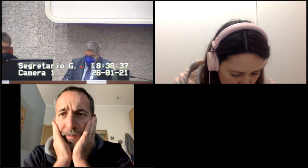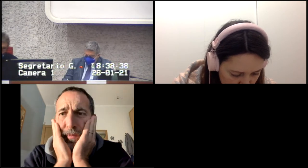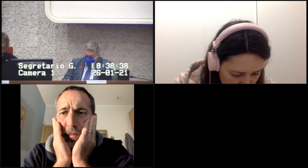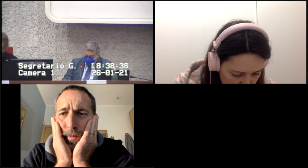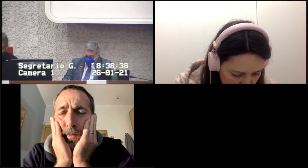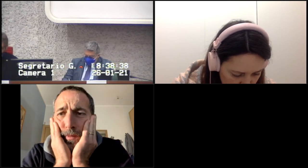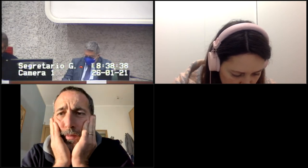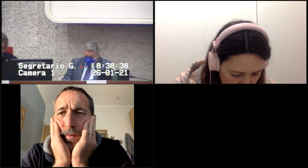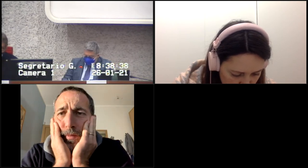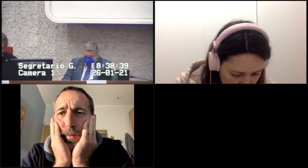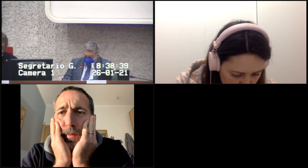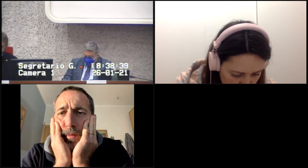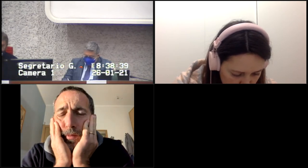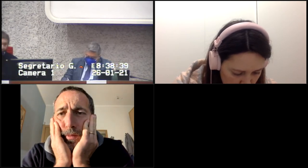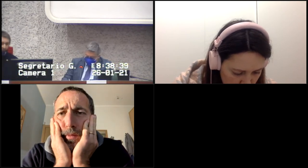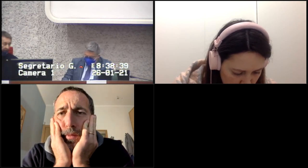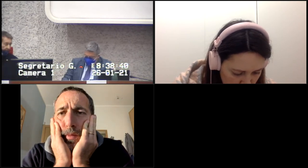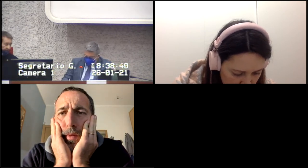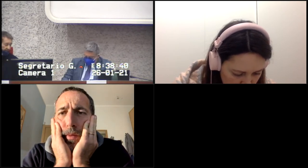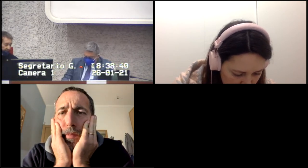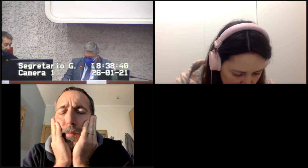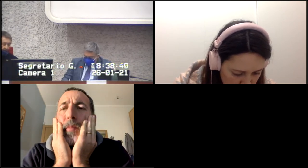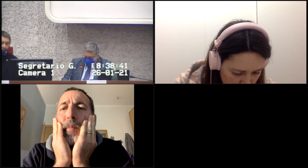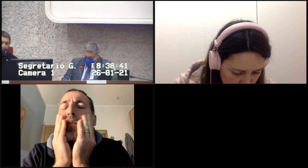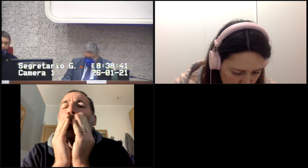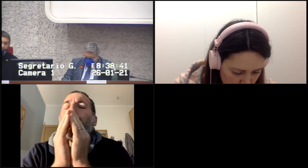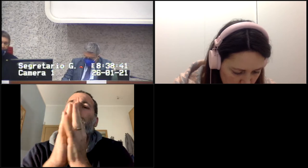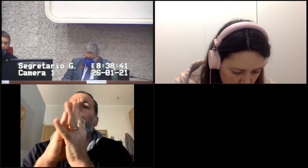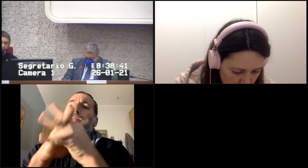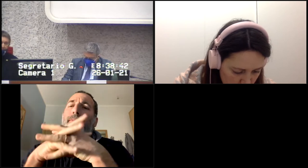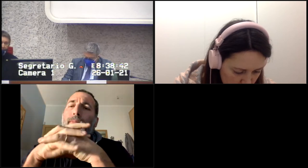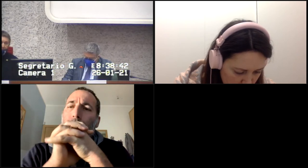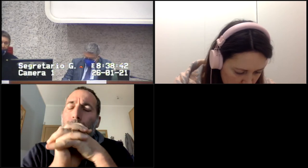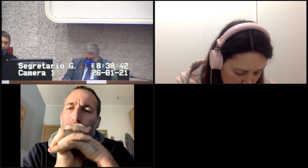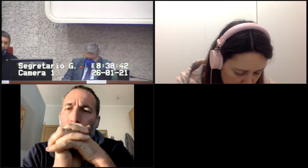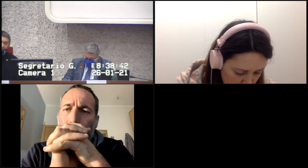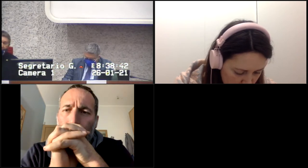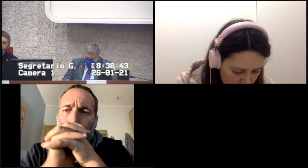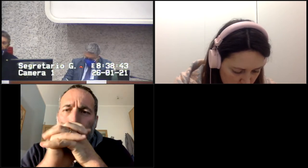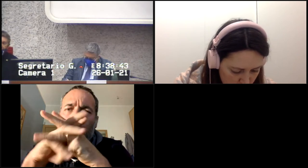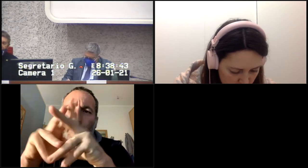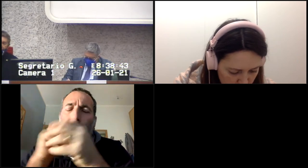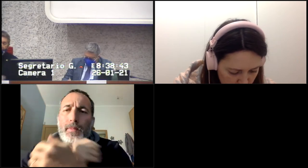Assente. La Miranda Antonio, l'ho sulla sinistra.